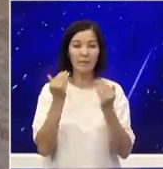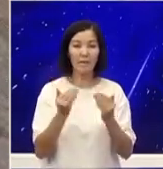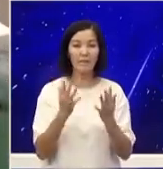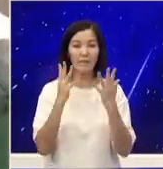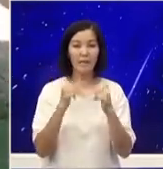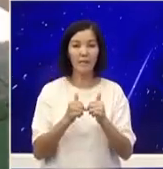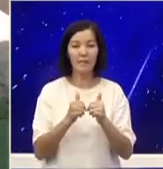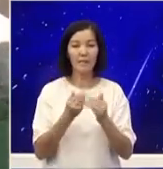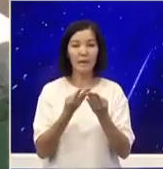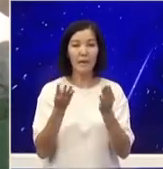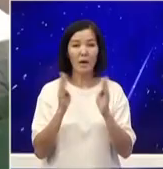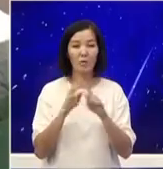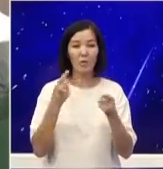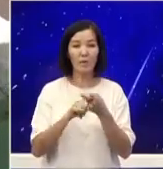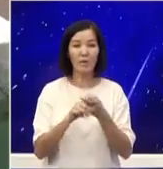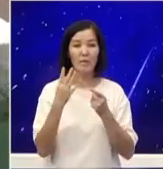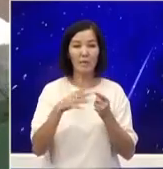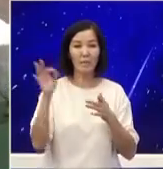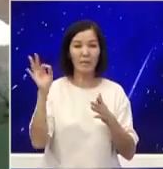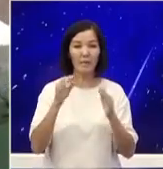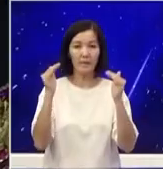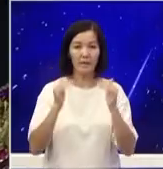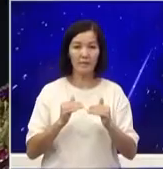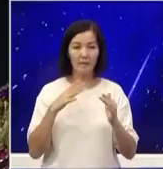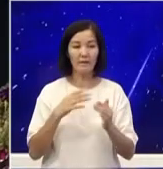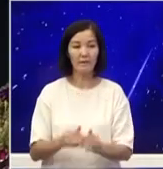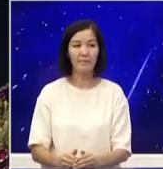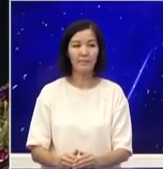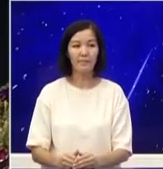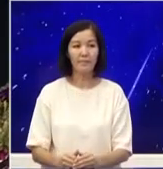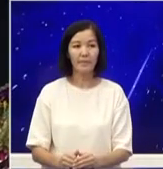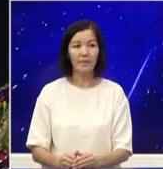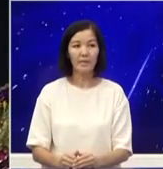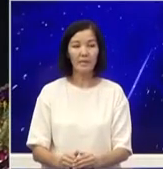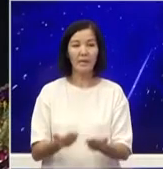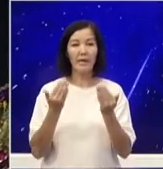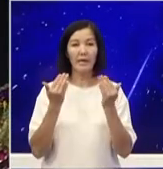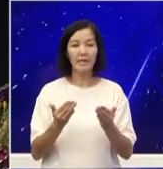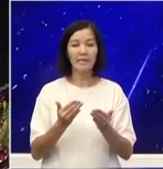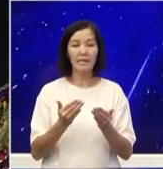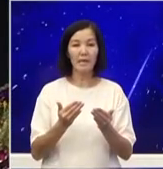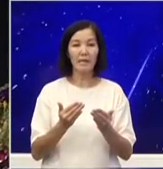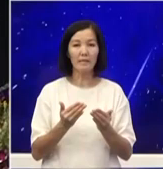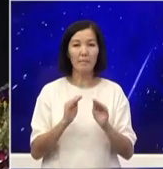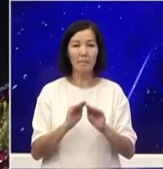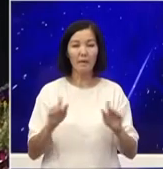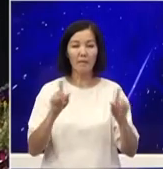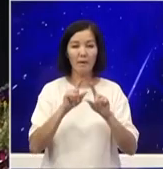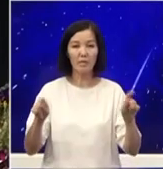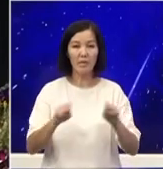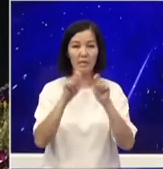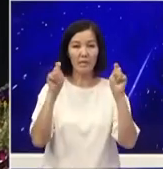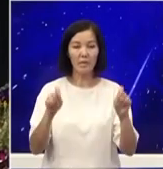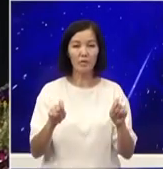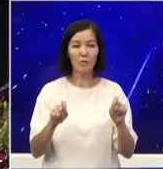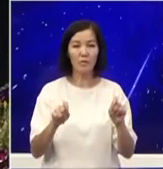саны пандемияға байланысты 40%-ға азайды. Қазинформцентр деген балабақшалардың ашылуына байланысты портал